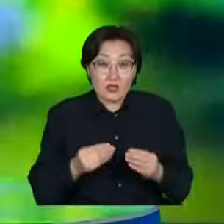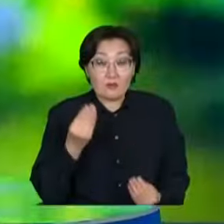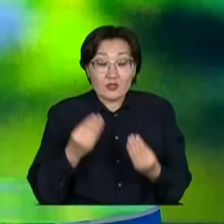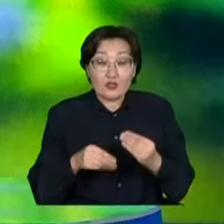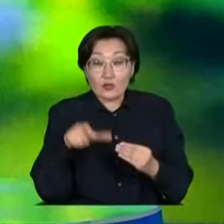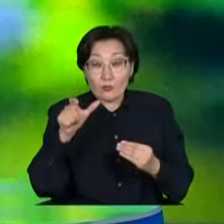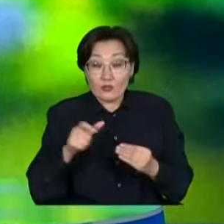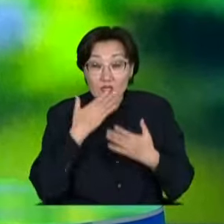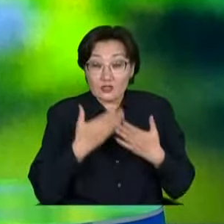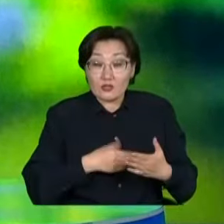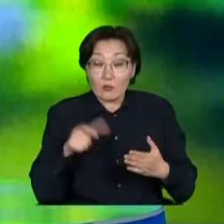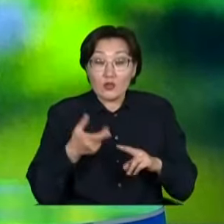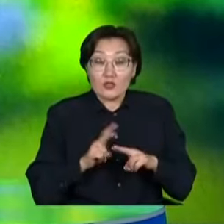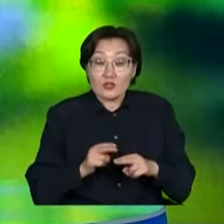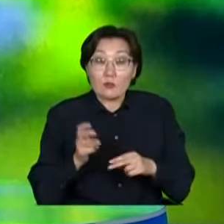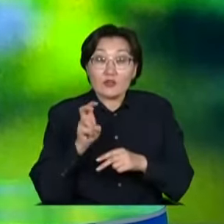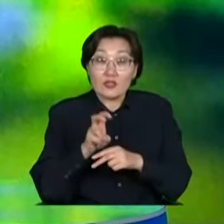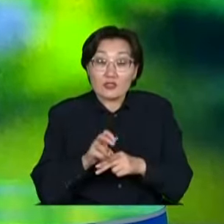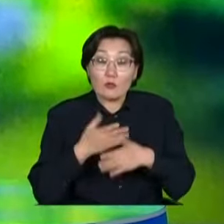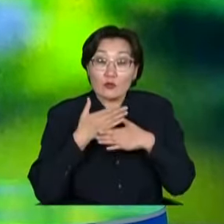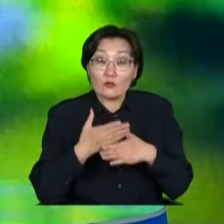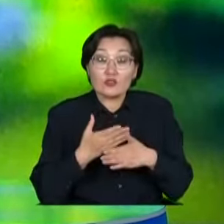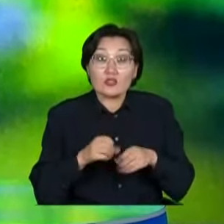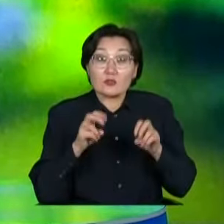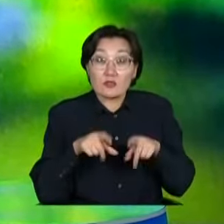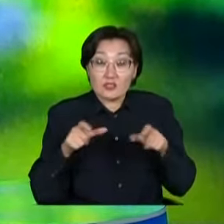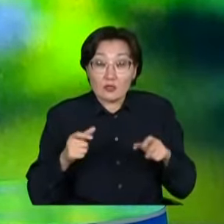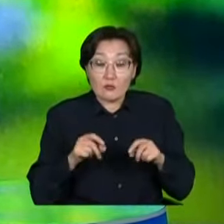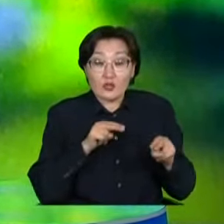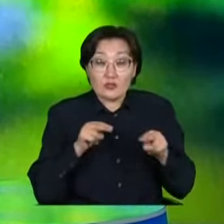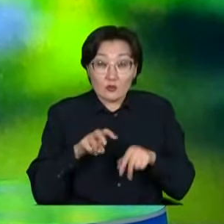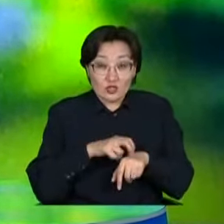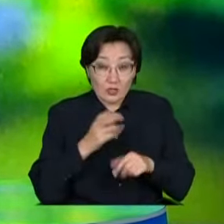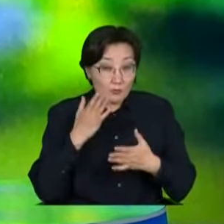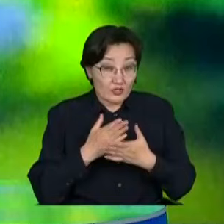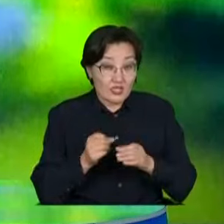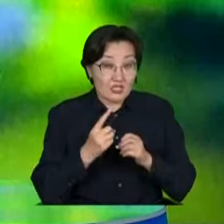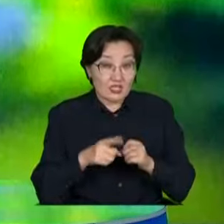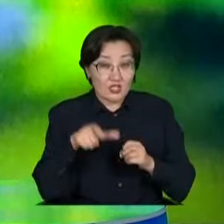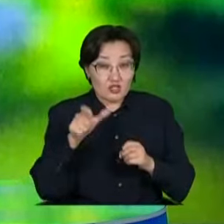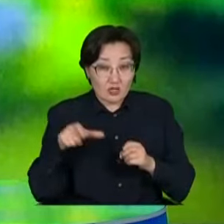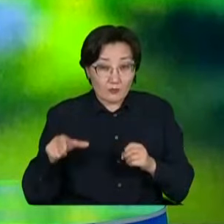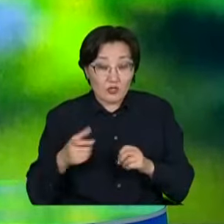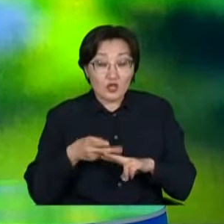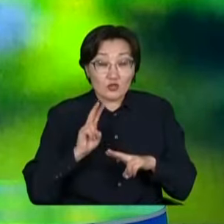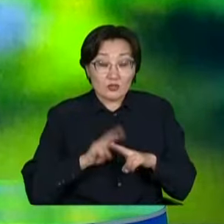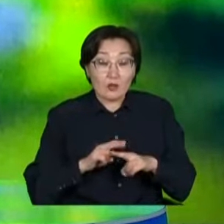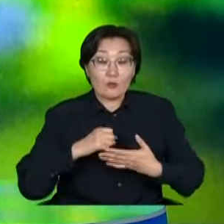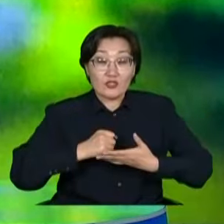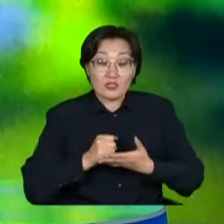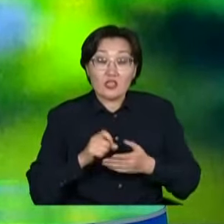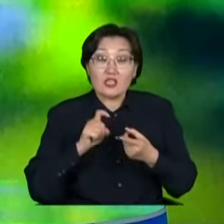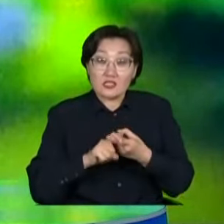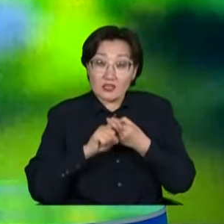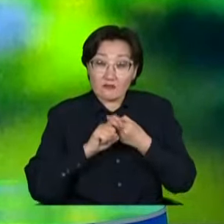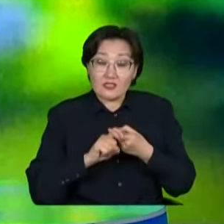игроманов, которые обращаются за помощью к специалистам. Сейчас под наблюдением медиков находятся 11 казахстанцев, у которых подтверждена